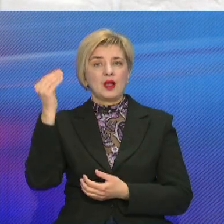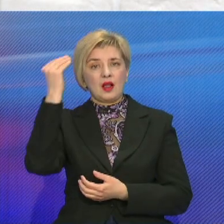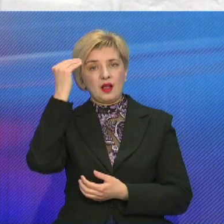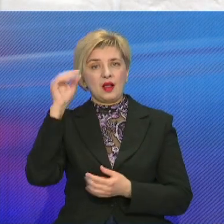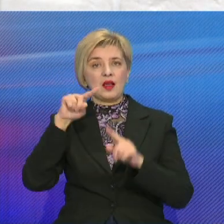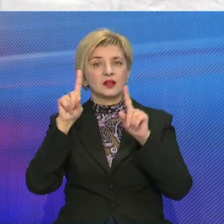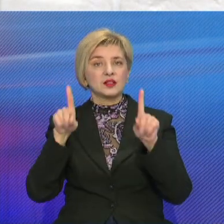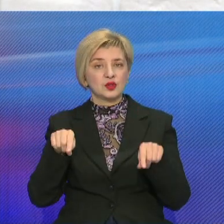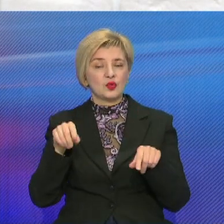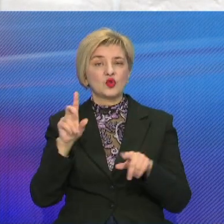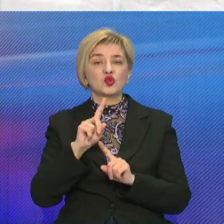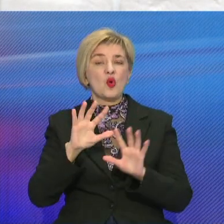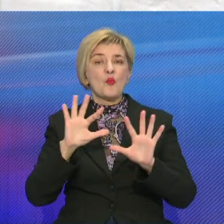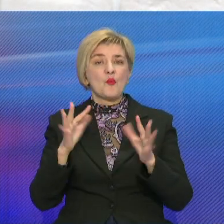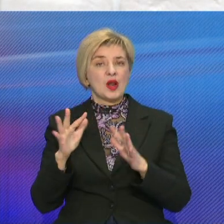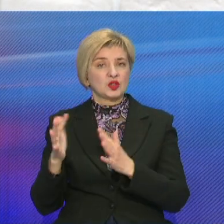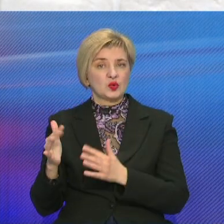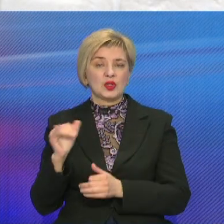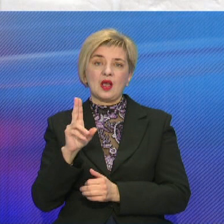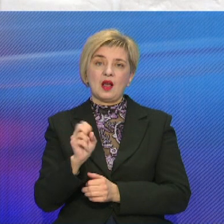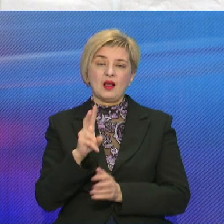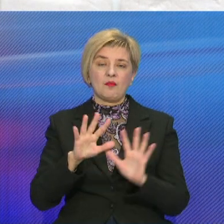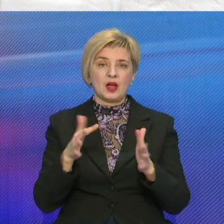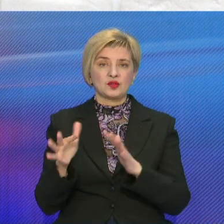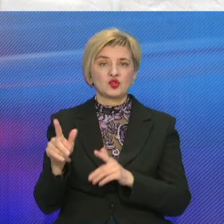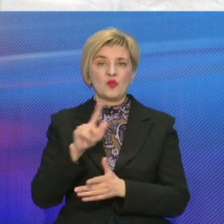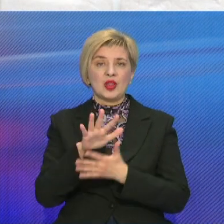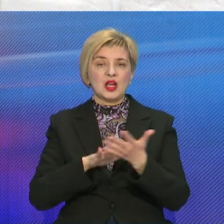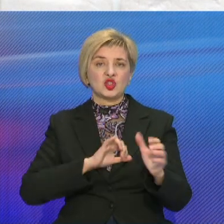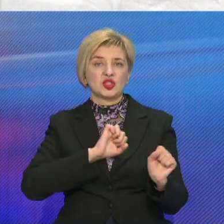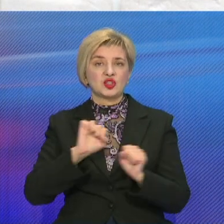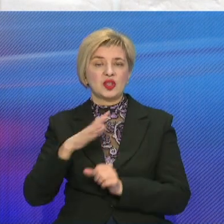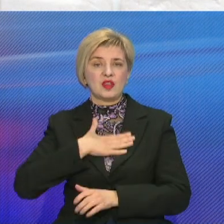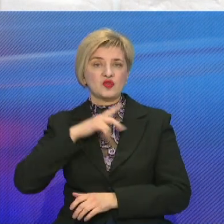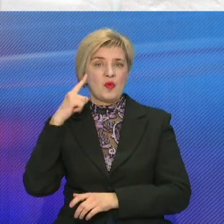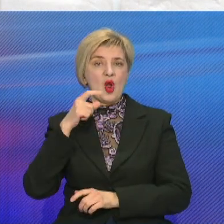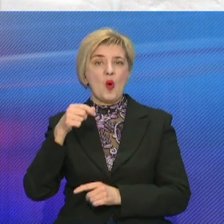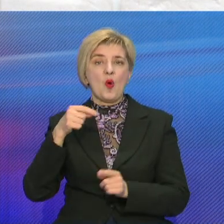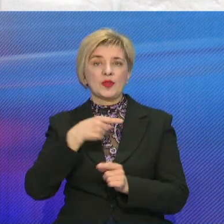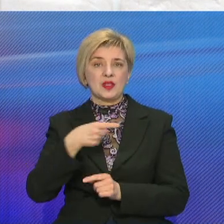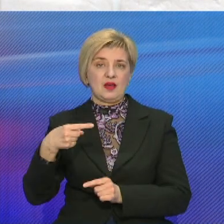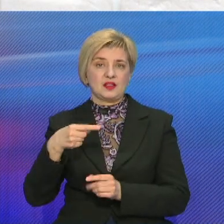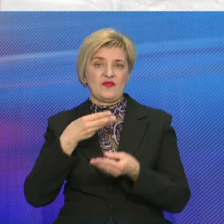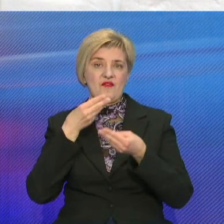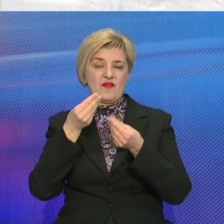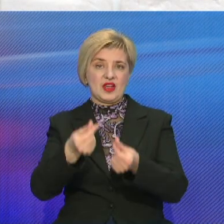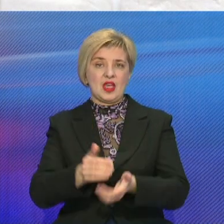оно происходит, чтобы в дальнейшем защитить нашу молодежь от негативного влияния.